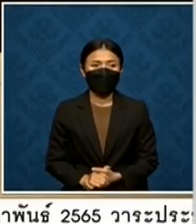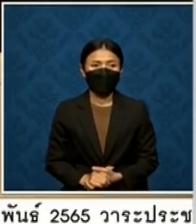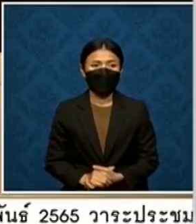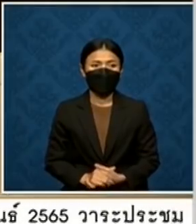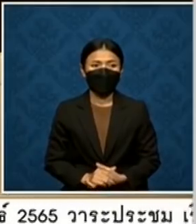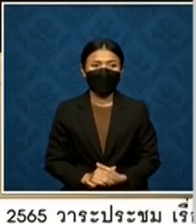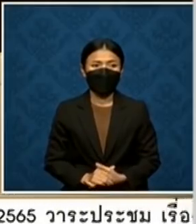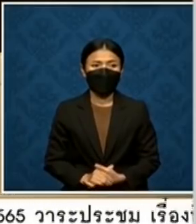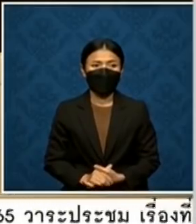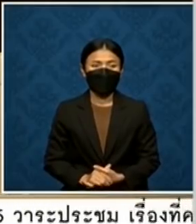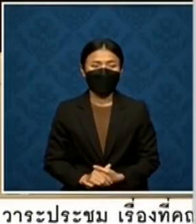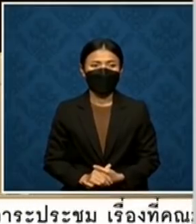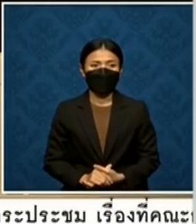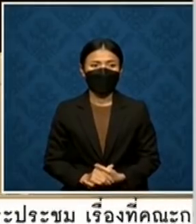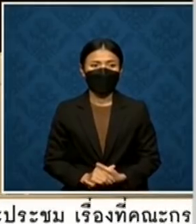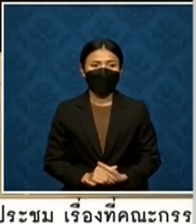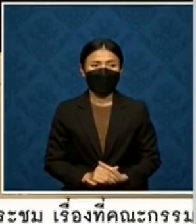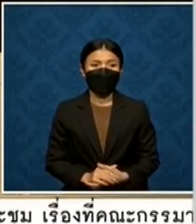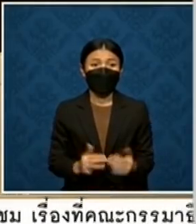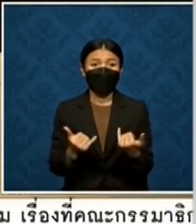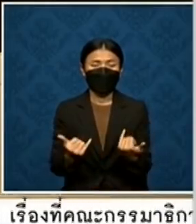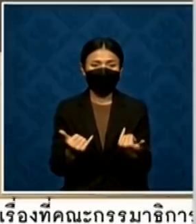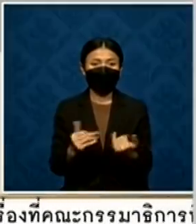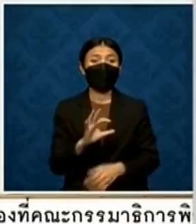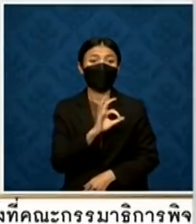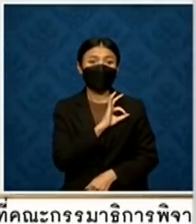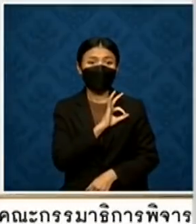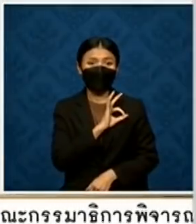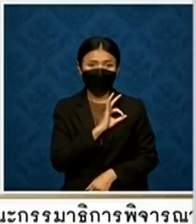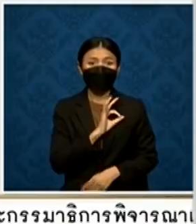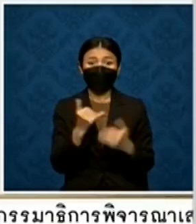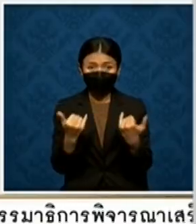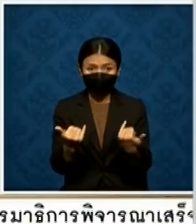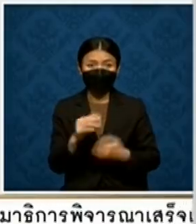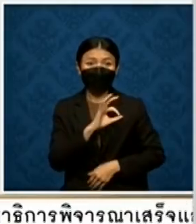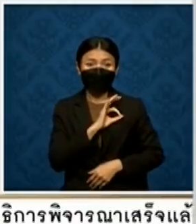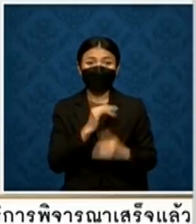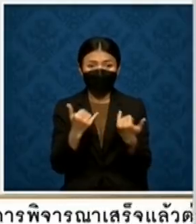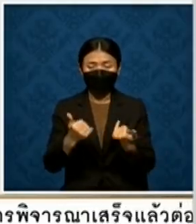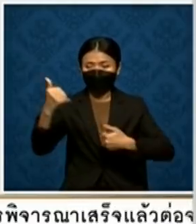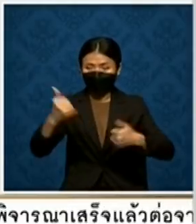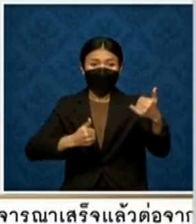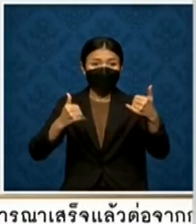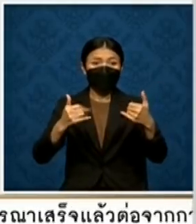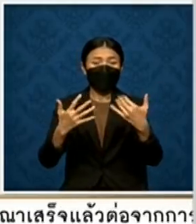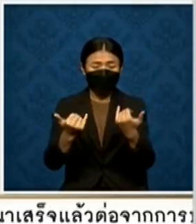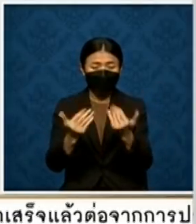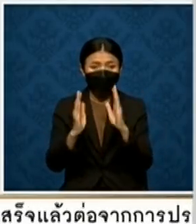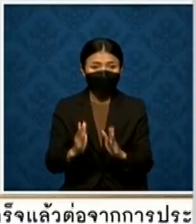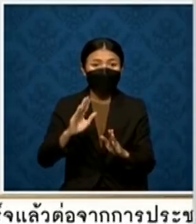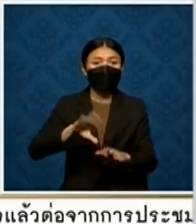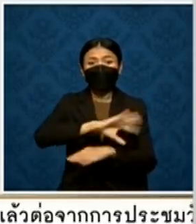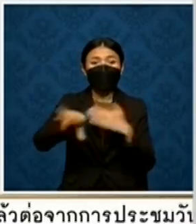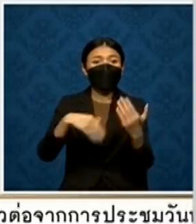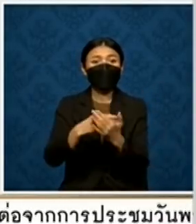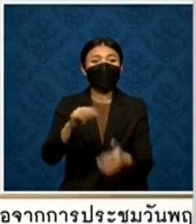ในกรณีที่ฝ่ายใดฝ่ายหนึ่งไปกันแกล้งโดยเฉพาะในอดีตที่ผมเห็นก็คือว่าเมื่อฝ่ายรัฐบาลไปกันแกล้ง